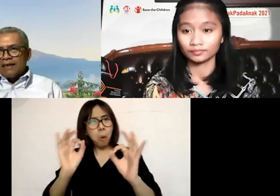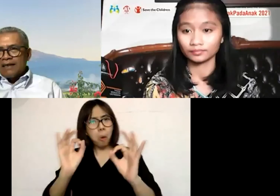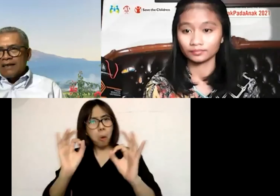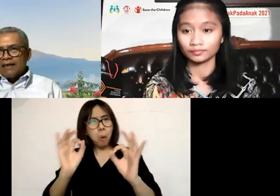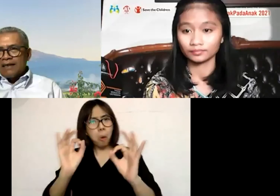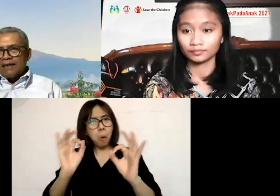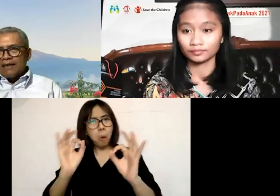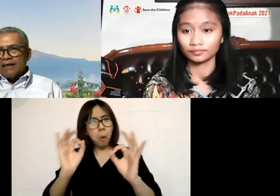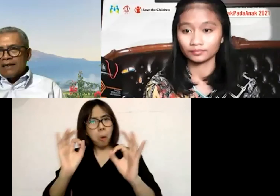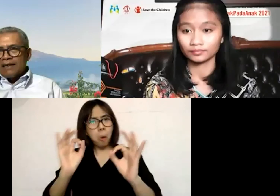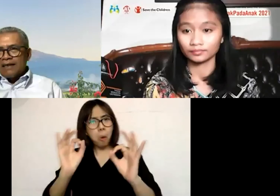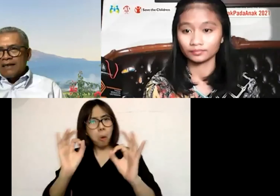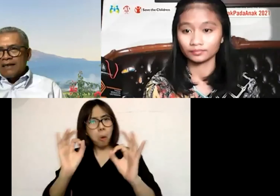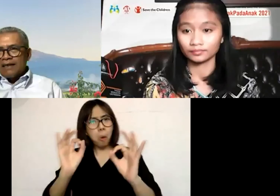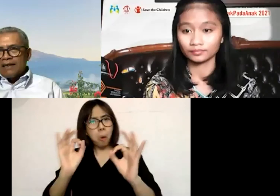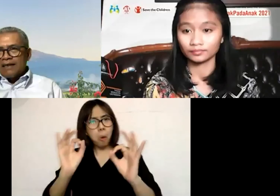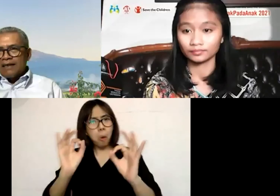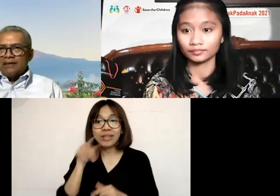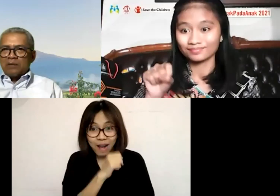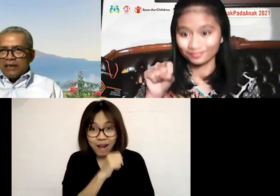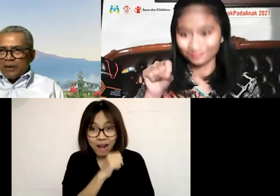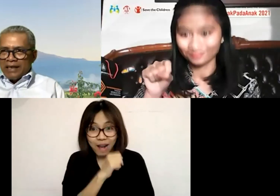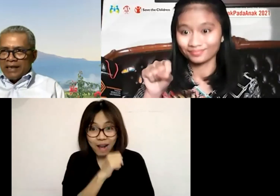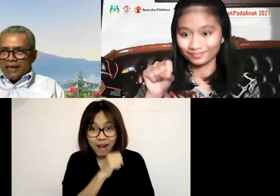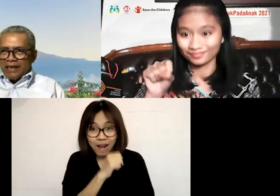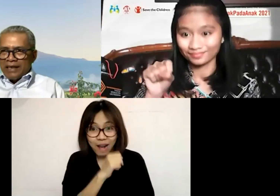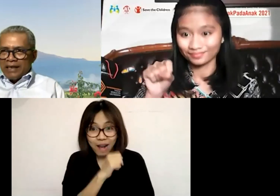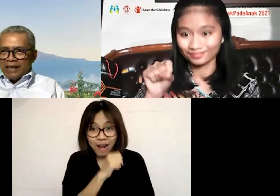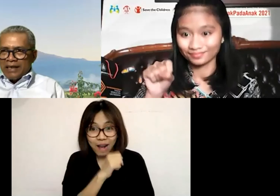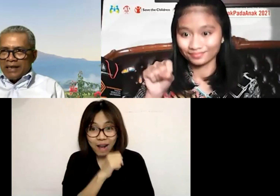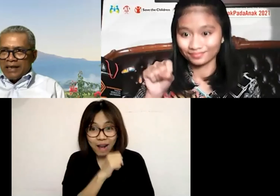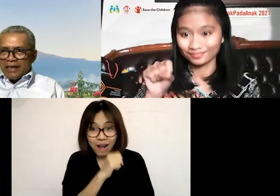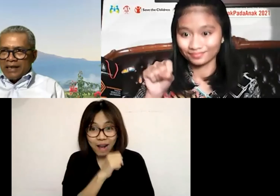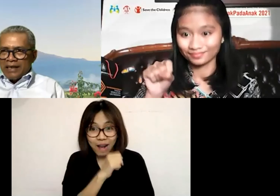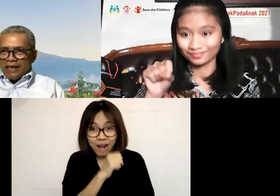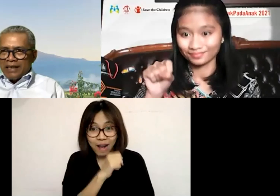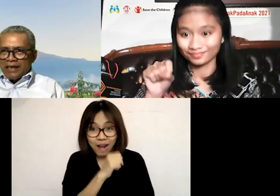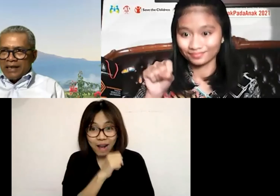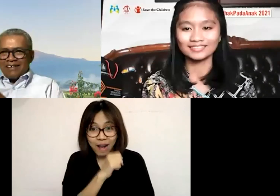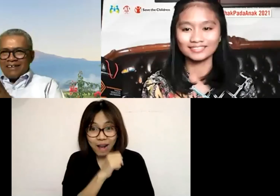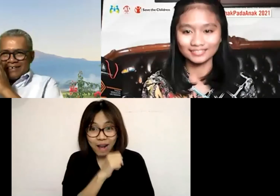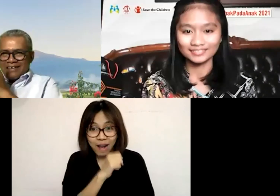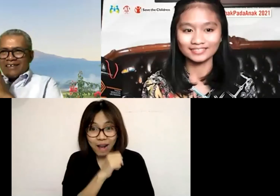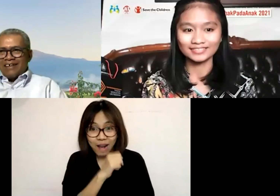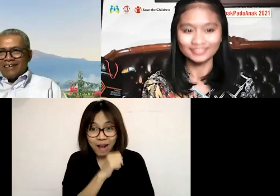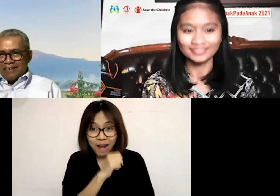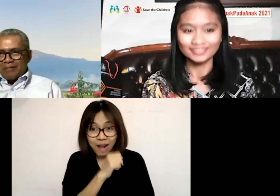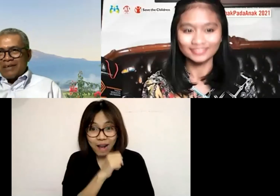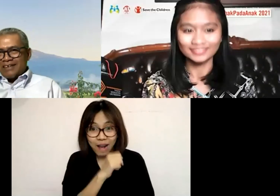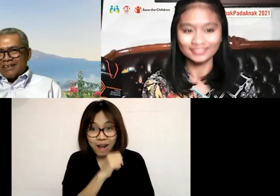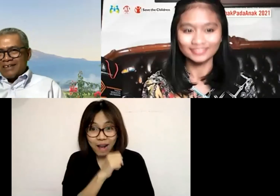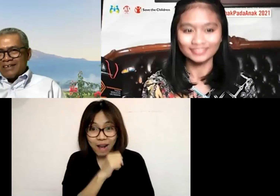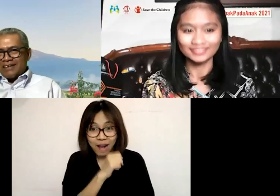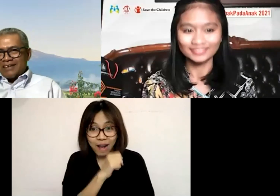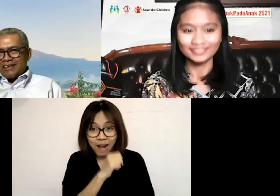Begitu kita semangat menjadi model yang hebat. Amin, amin. Terima kasih Pak Santo. Terima kasih Bapak. Ya.